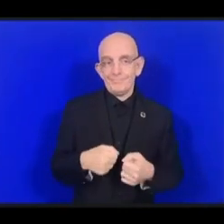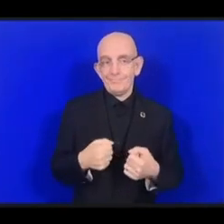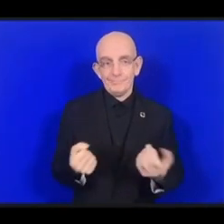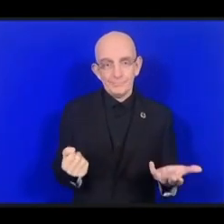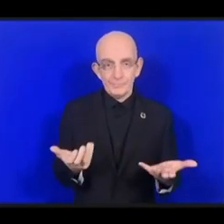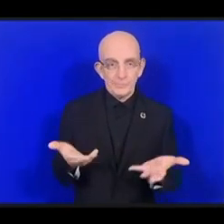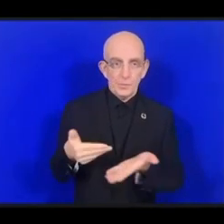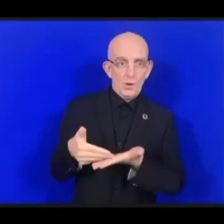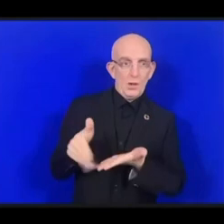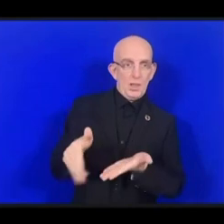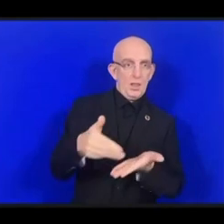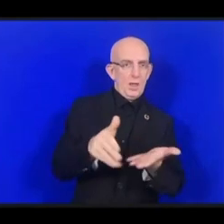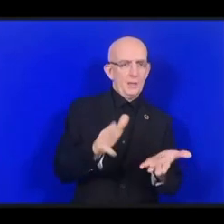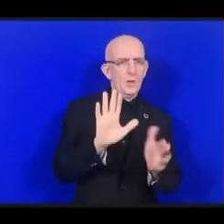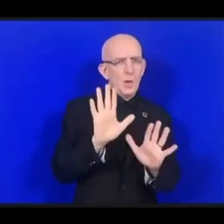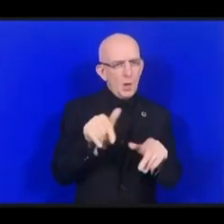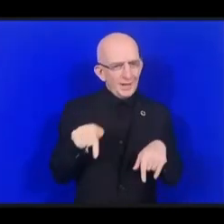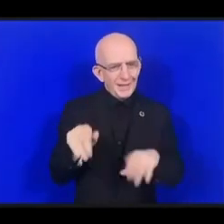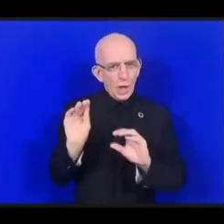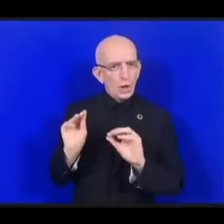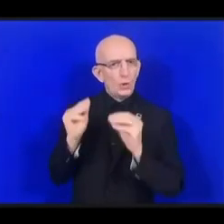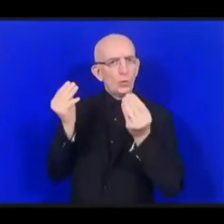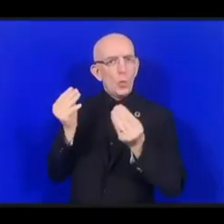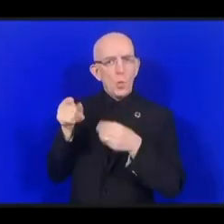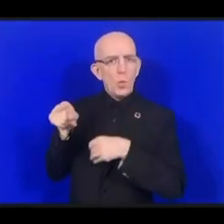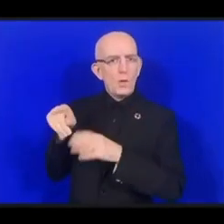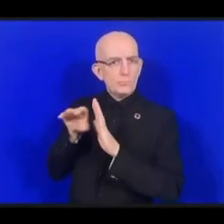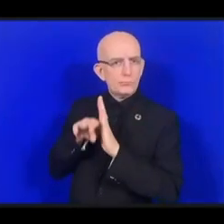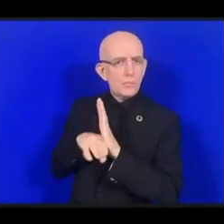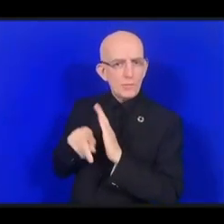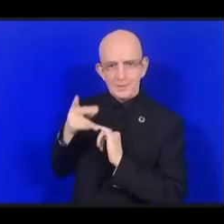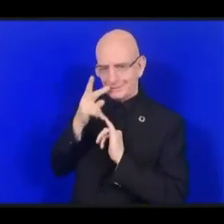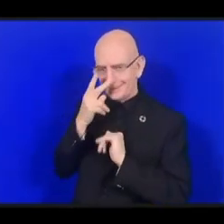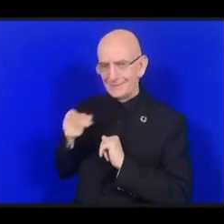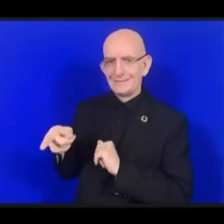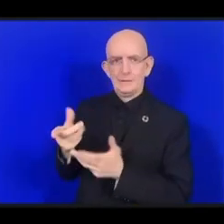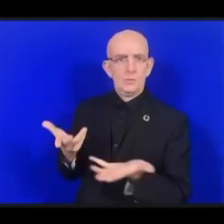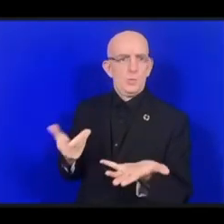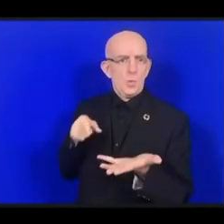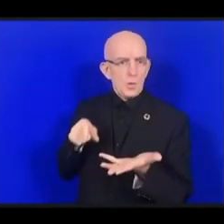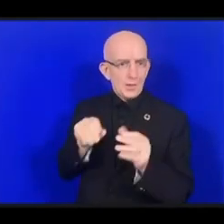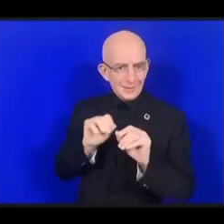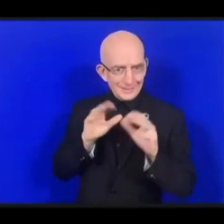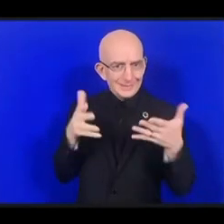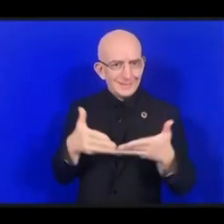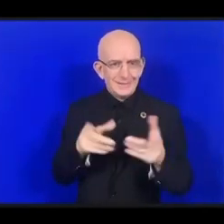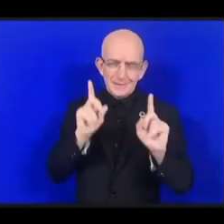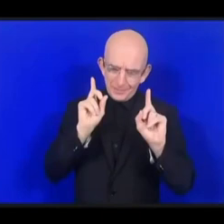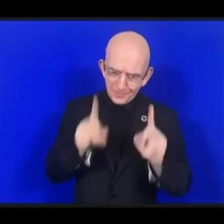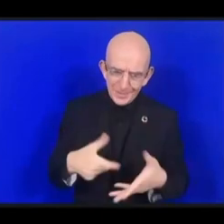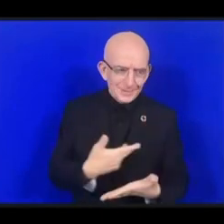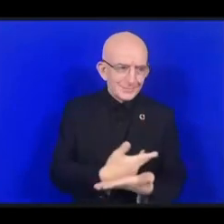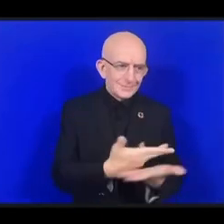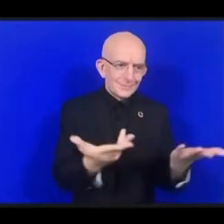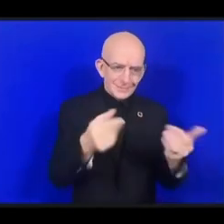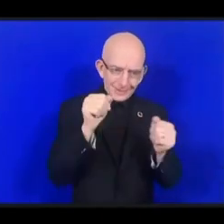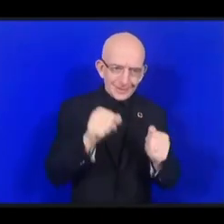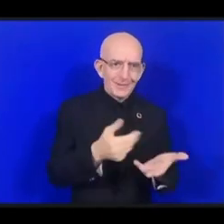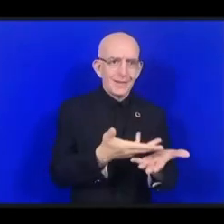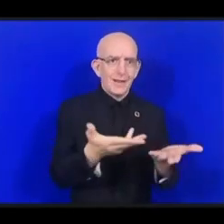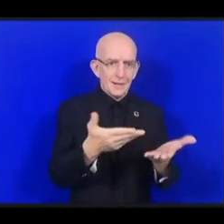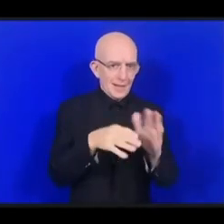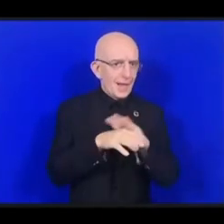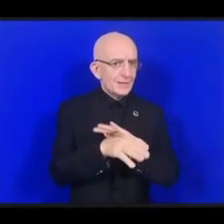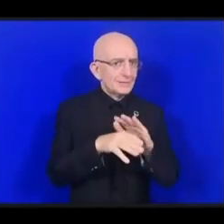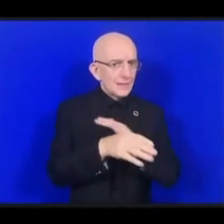しながらまだ何十億の子供たちがインターネットにアクセスがお